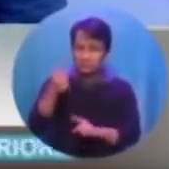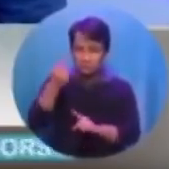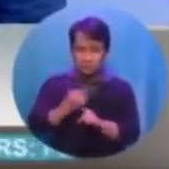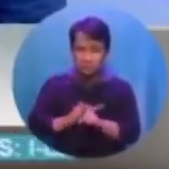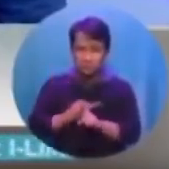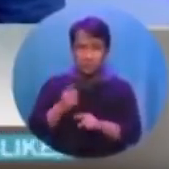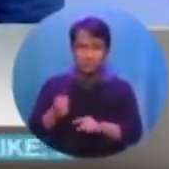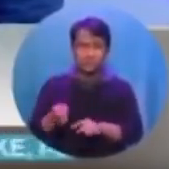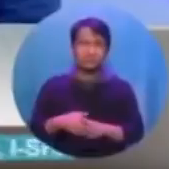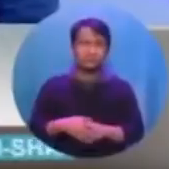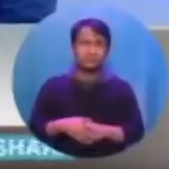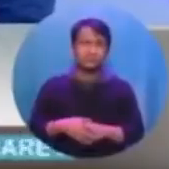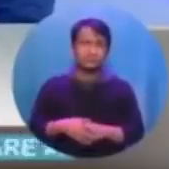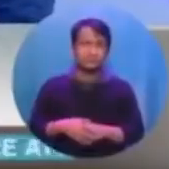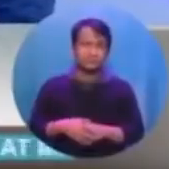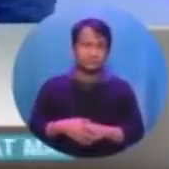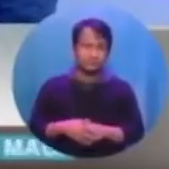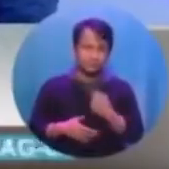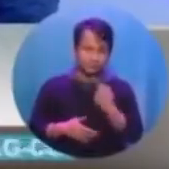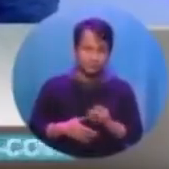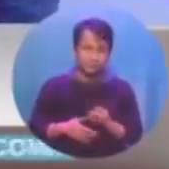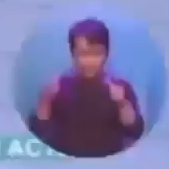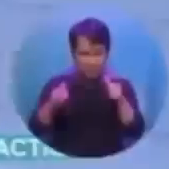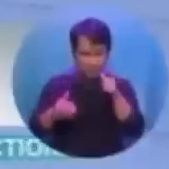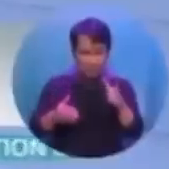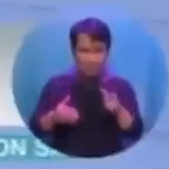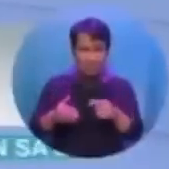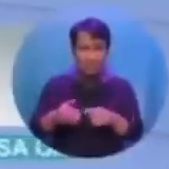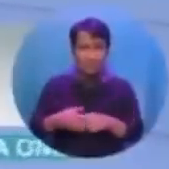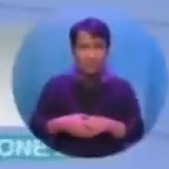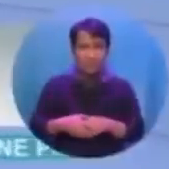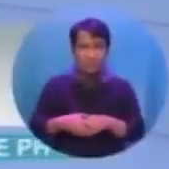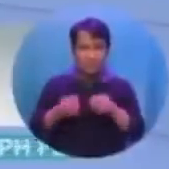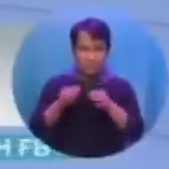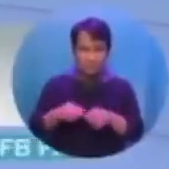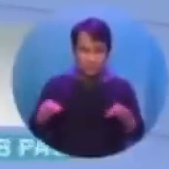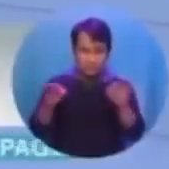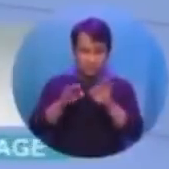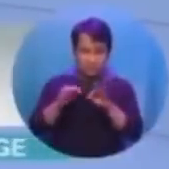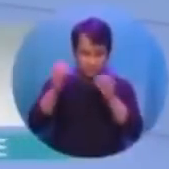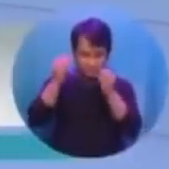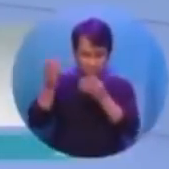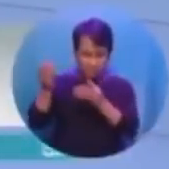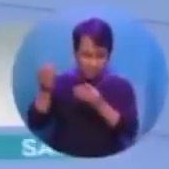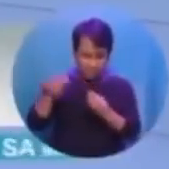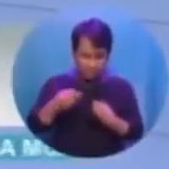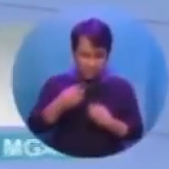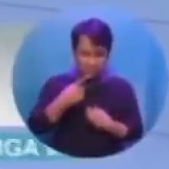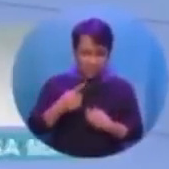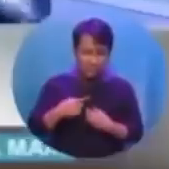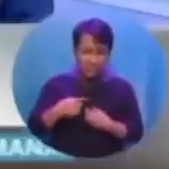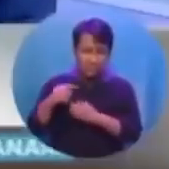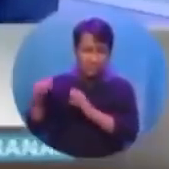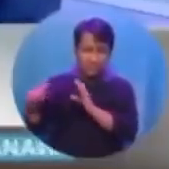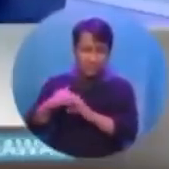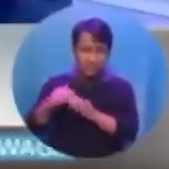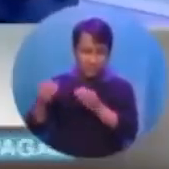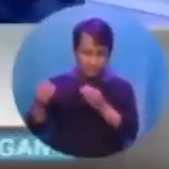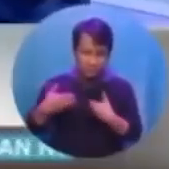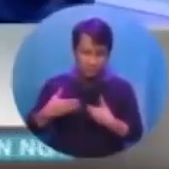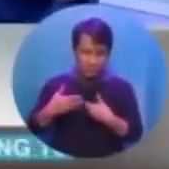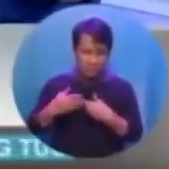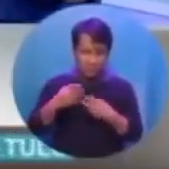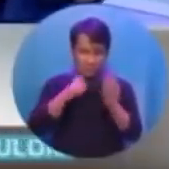po. 1 month na. Opo. Very important information po ito ibibigay nyo na kapapasa lang po sa akin.